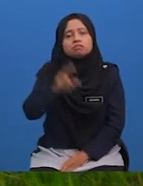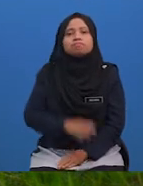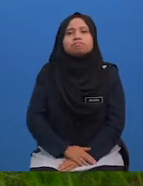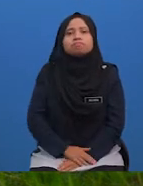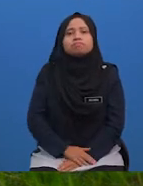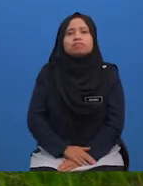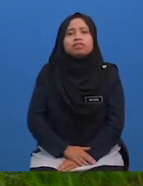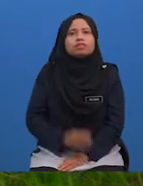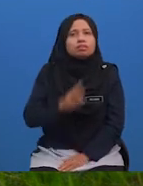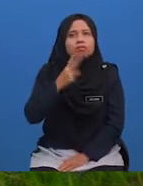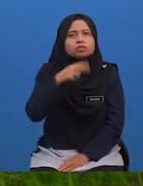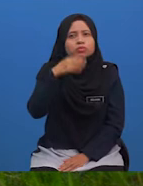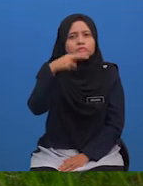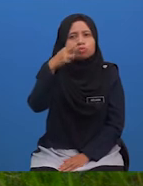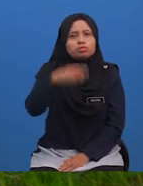Sang Ranggu!